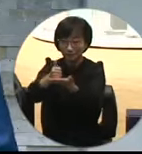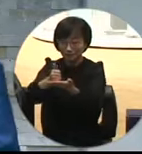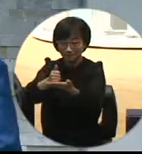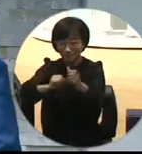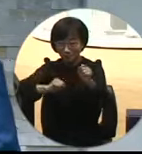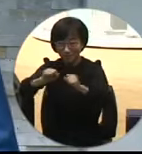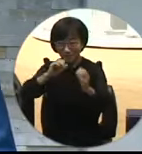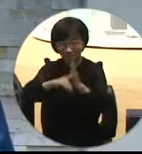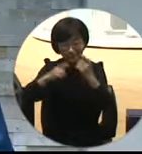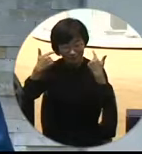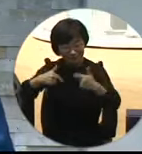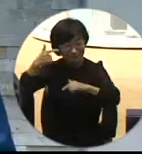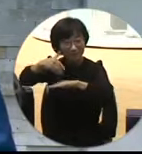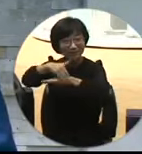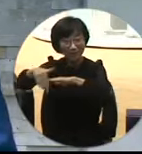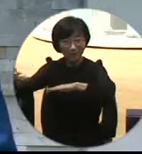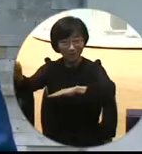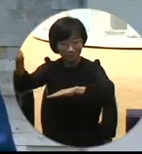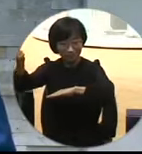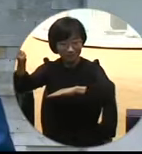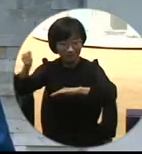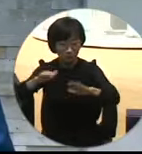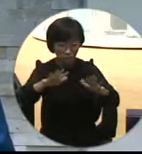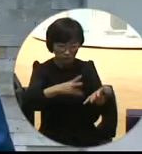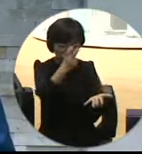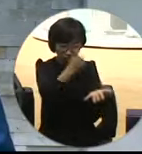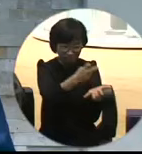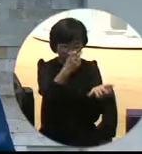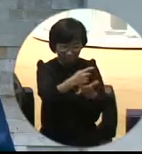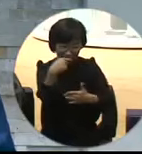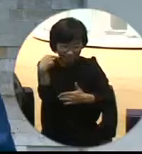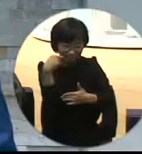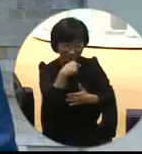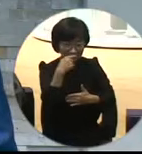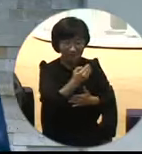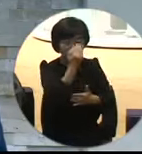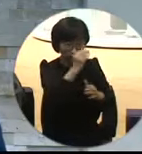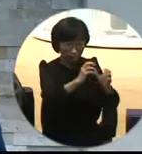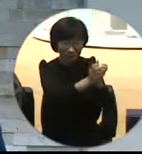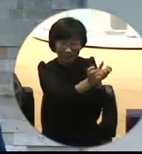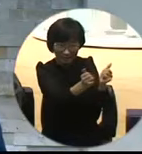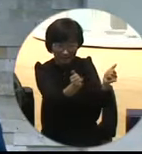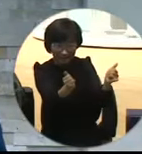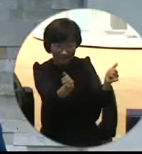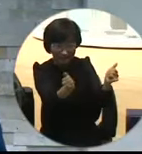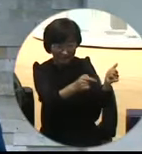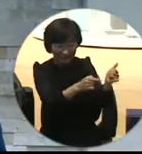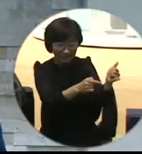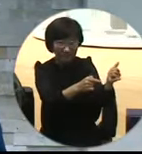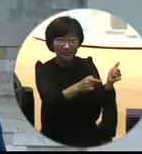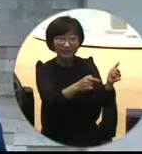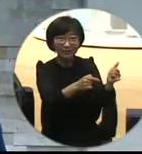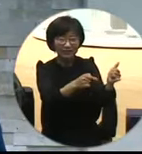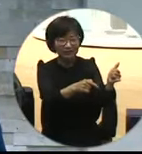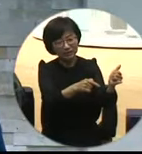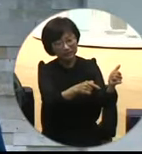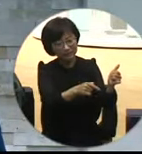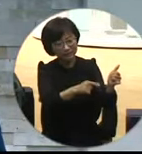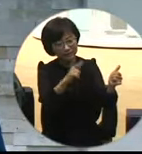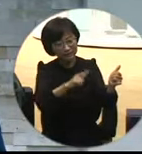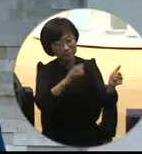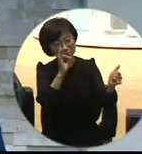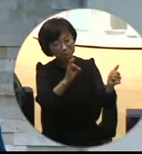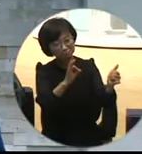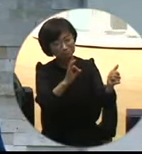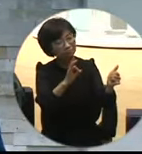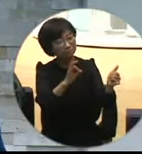이 유대주의자들, 이 지금의 율법에 몰려있는 이 많은 사람들, 율법에 앞에 노예 생활하는 이들에게